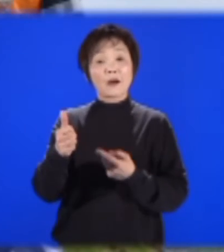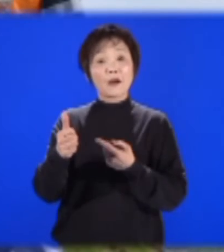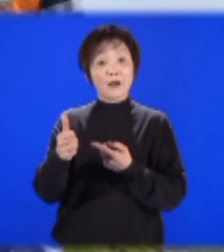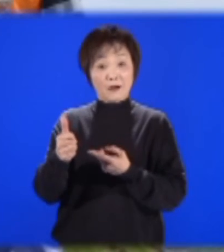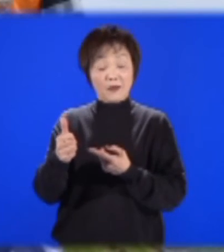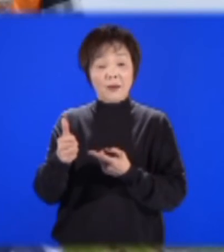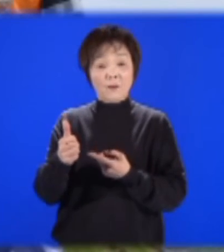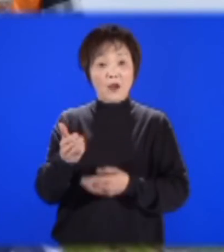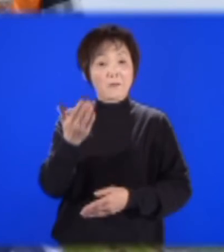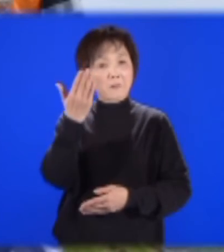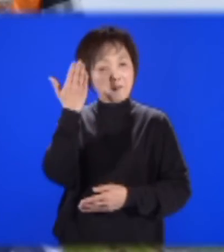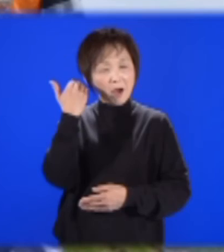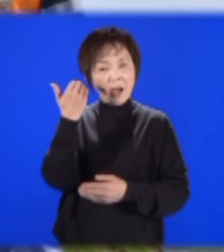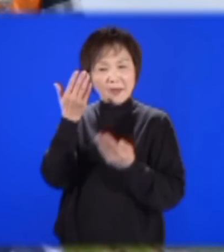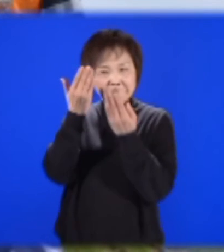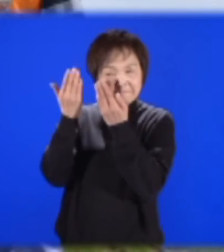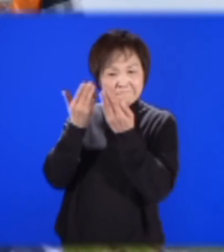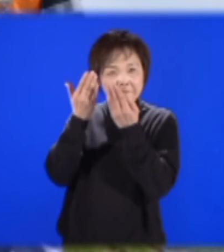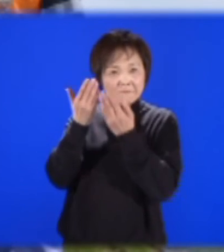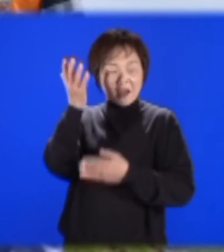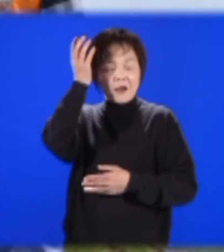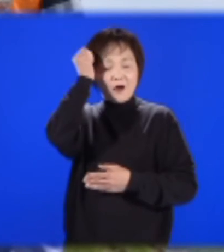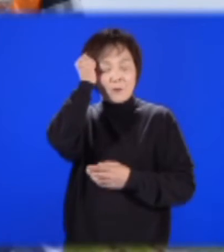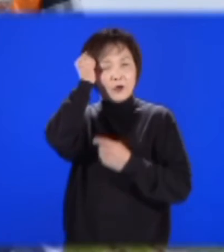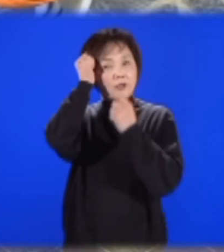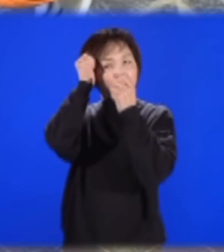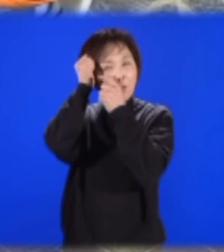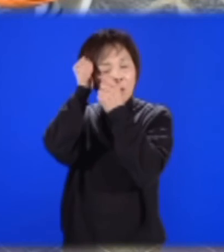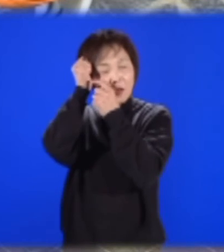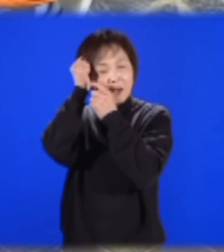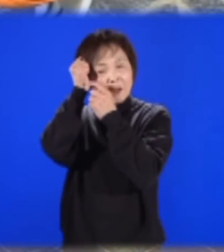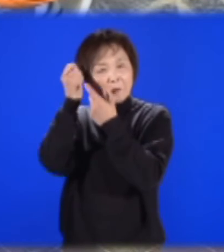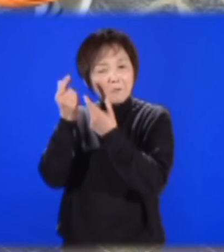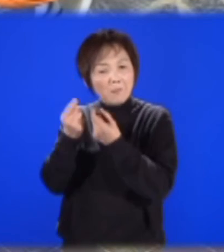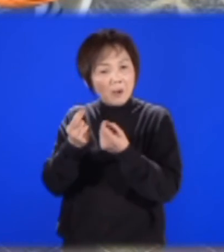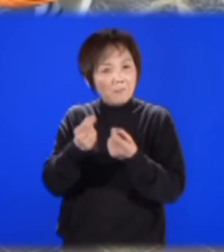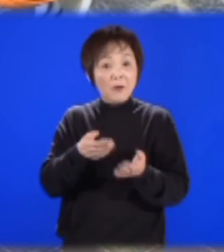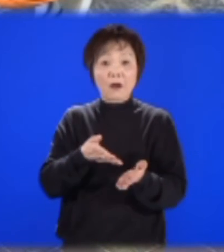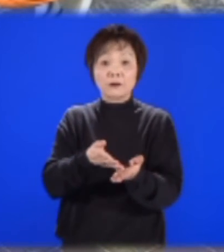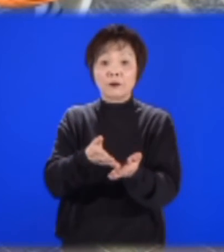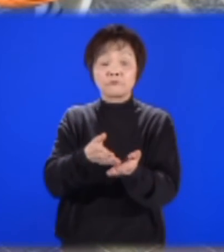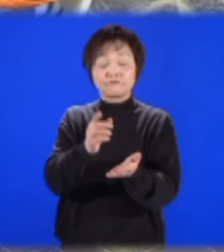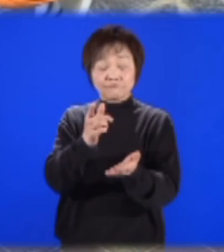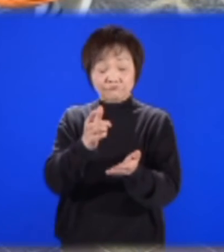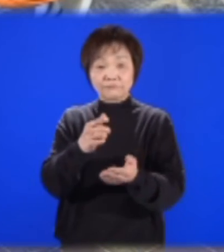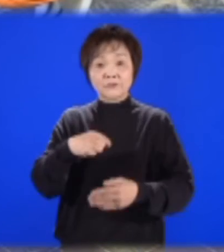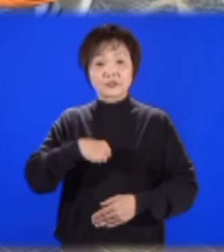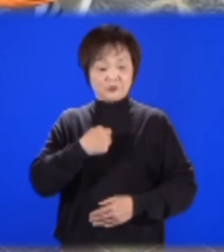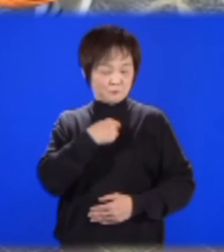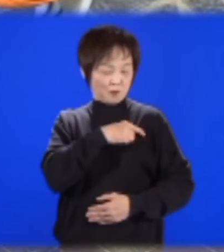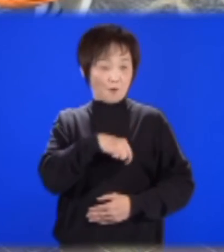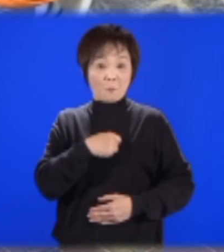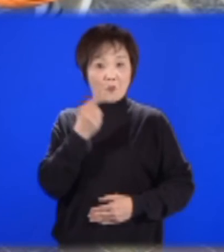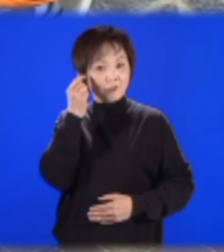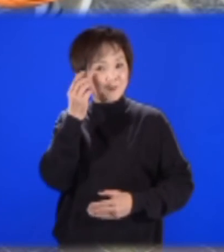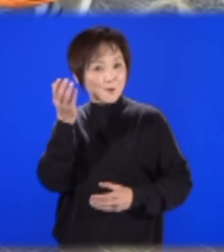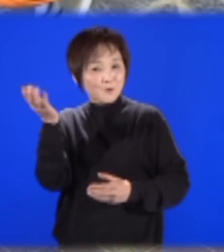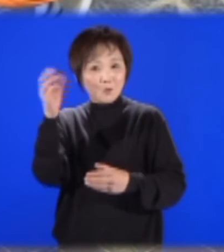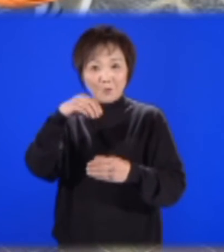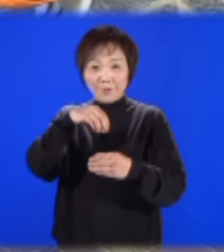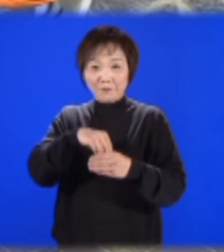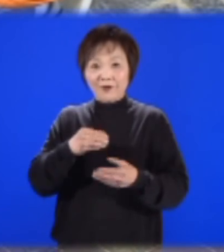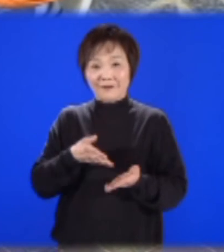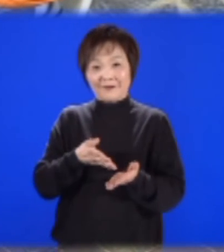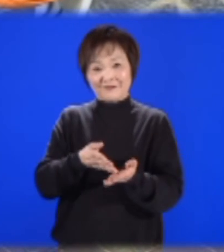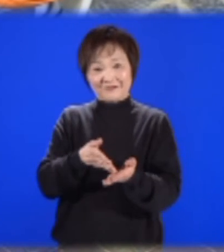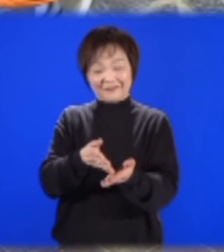また村田さんは勉強したことをそのまま話すのではなく、自分の思いや想像を加えて話すようにも